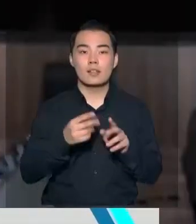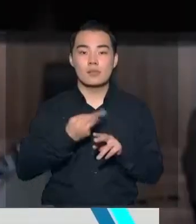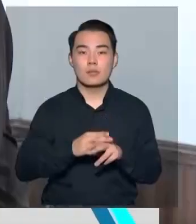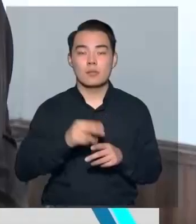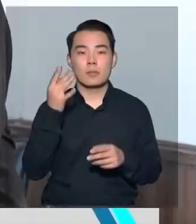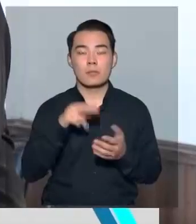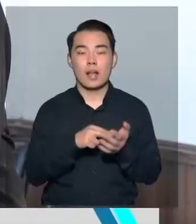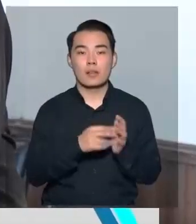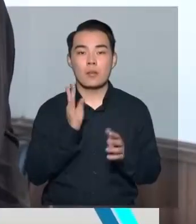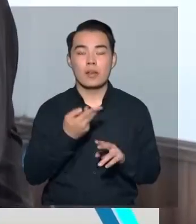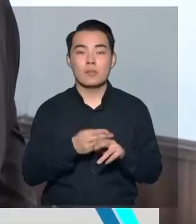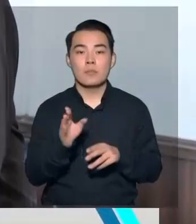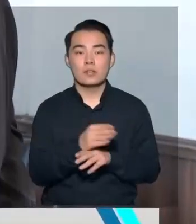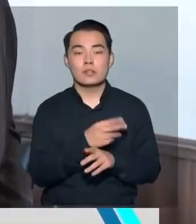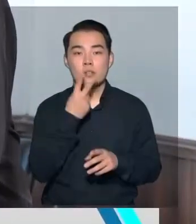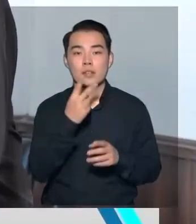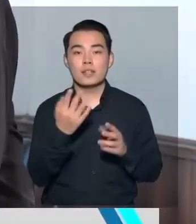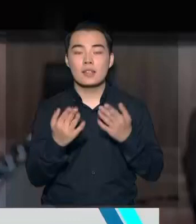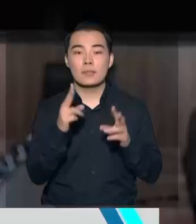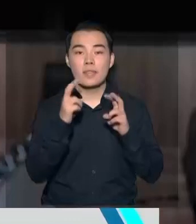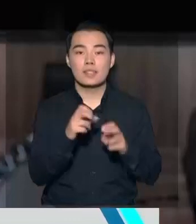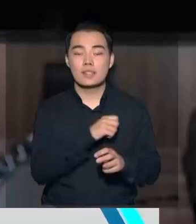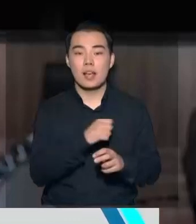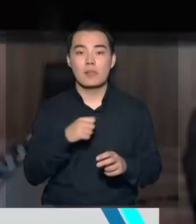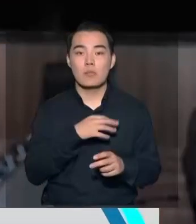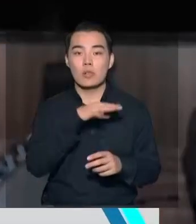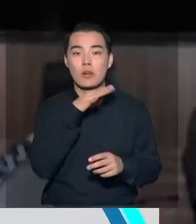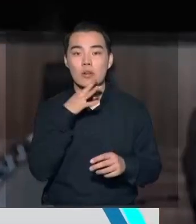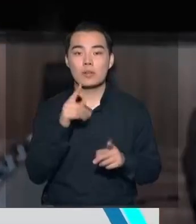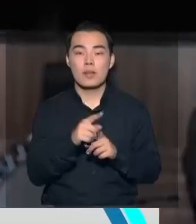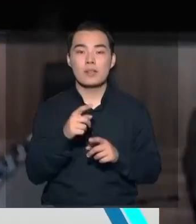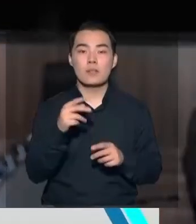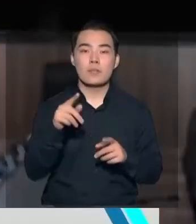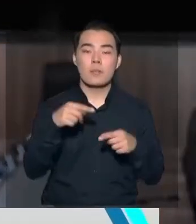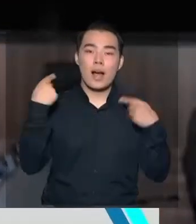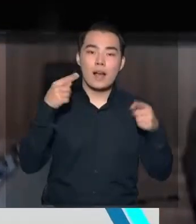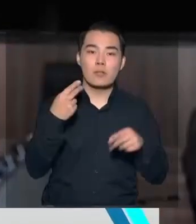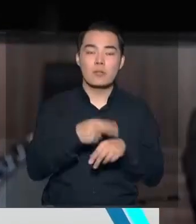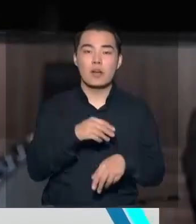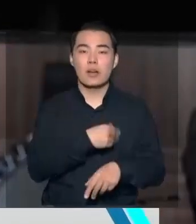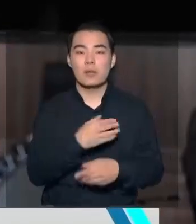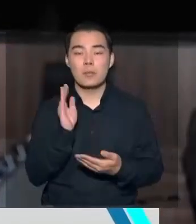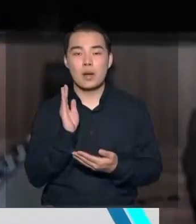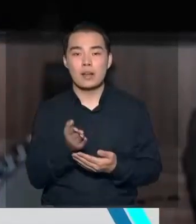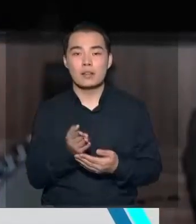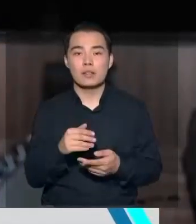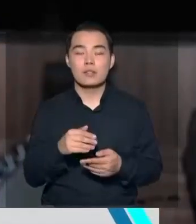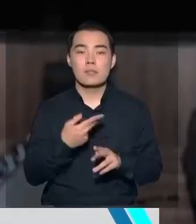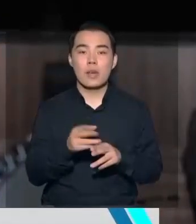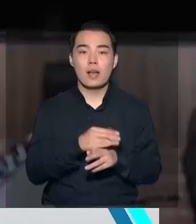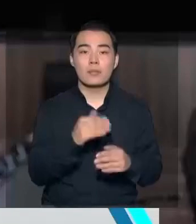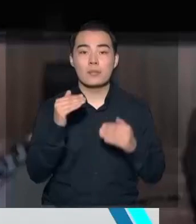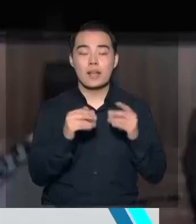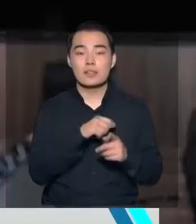алып отырық. Мониторинг істегенде көбі сол мал сатып аламыз, қой сатып аламыз былай көбінде. Былай бізде